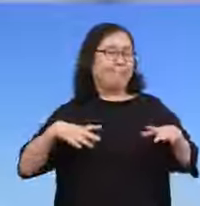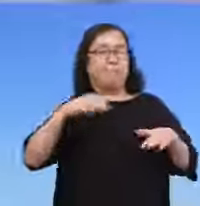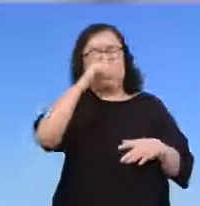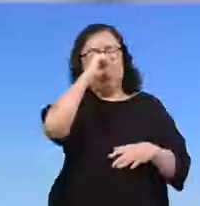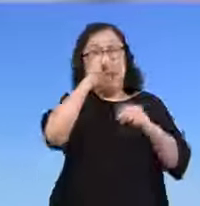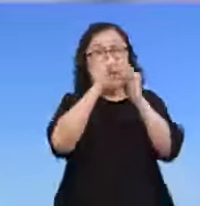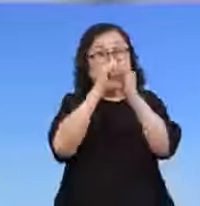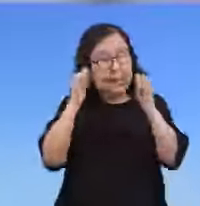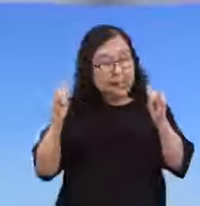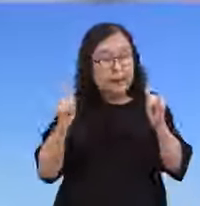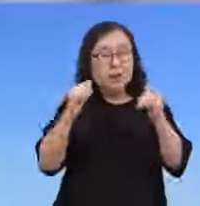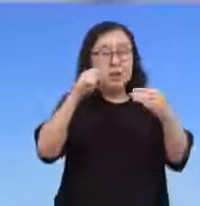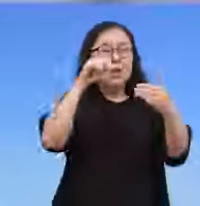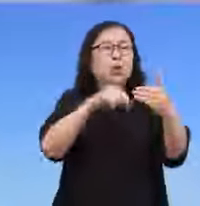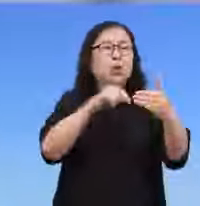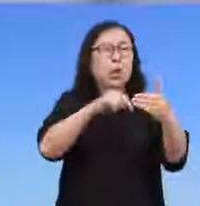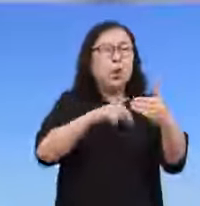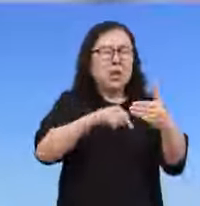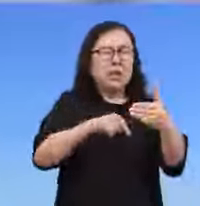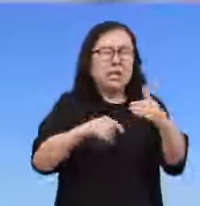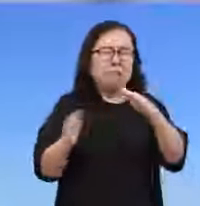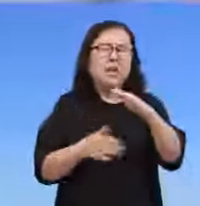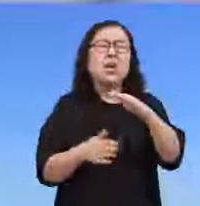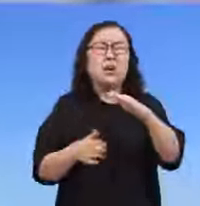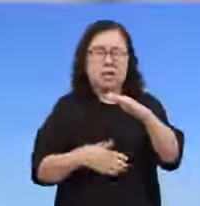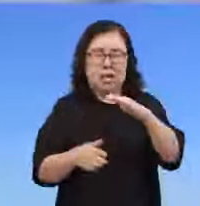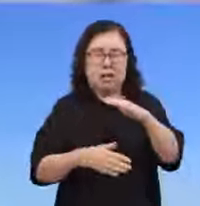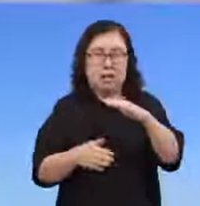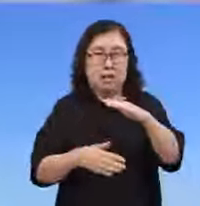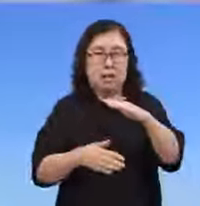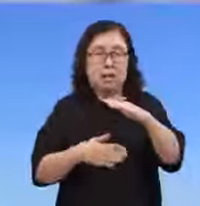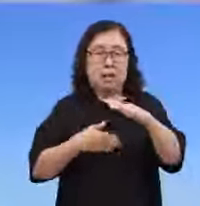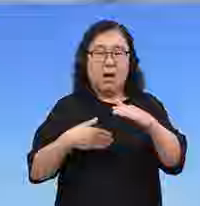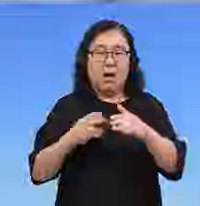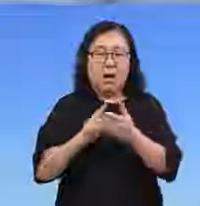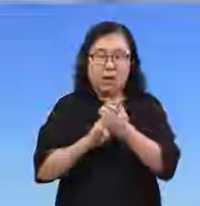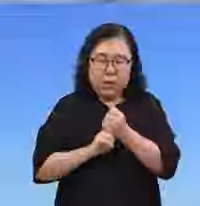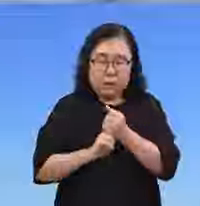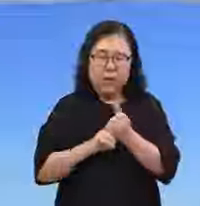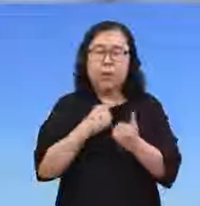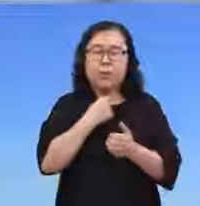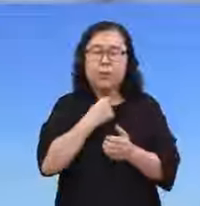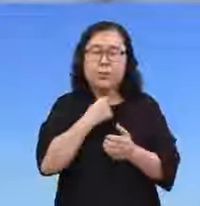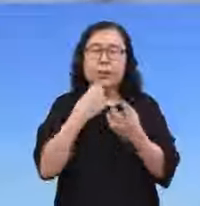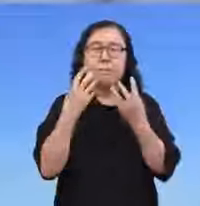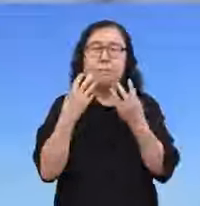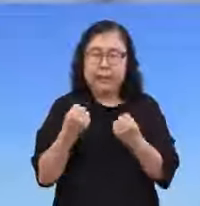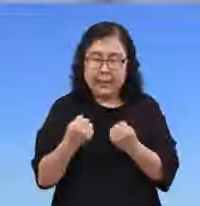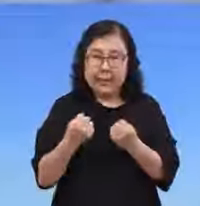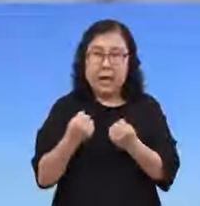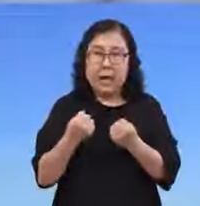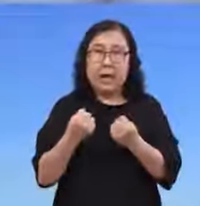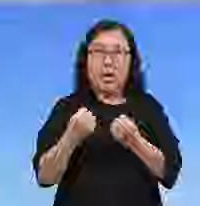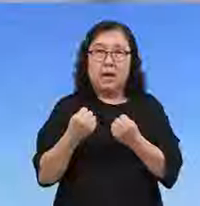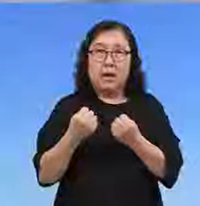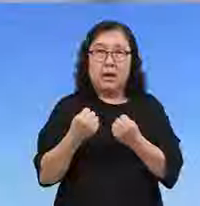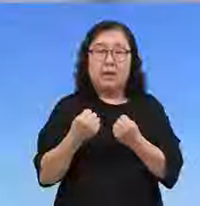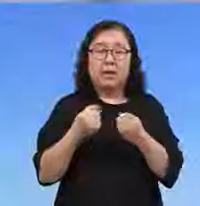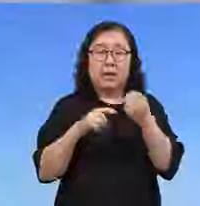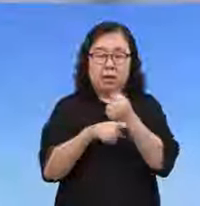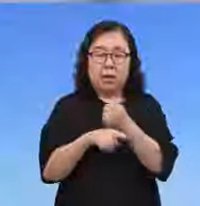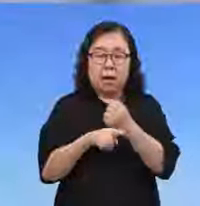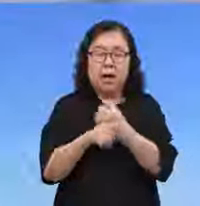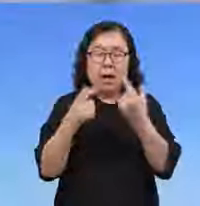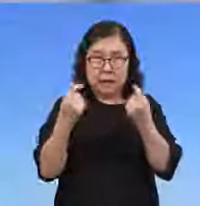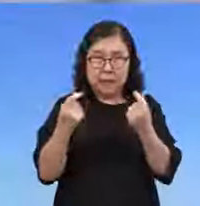좋아하고 하는 그런 분들은 그만큼 내면이 허하다는 소리예요. 감추고 싶은 게 많다는 뜻입니다. 공허함이 크다는